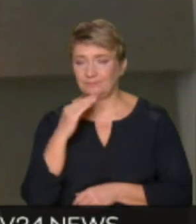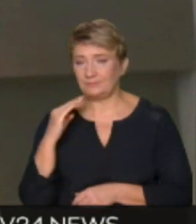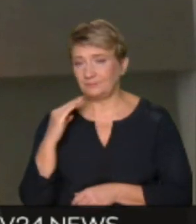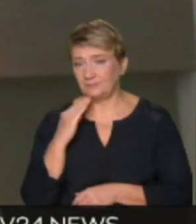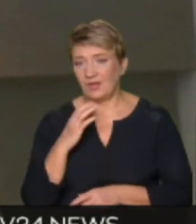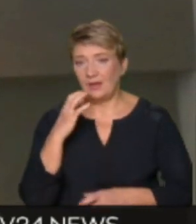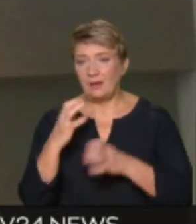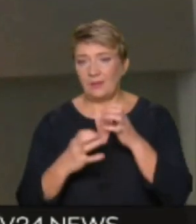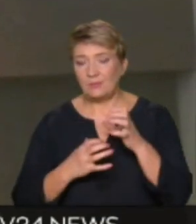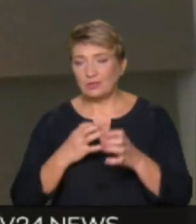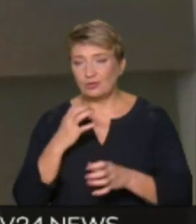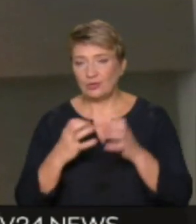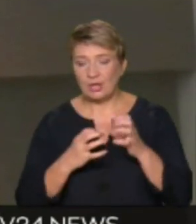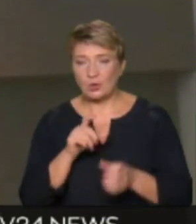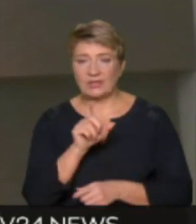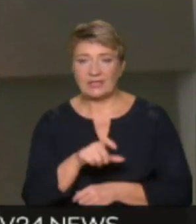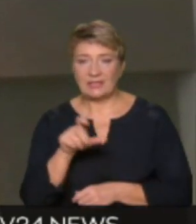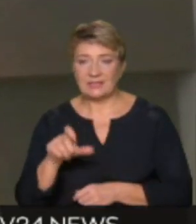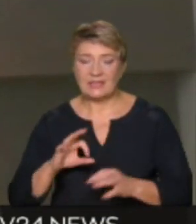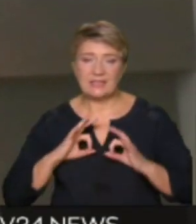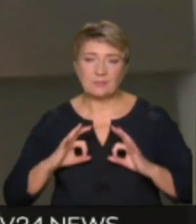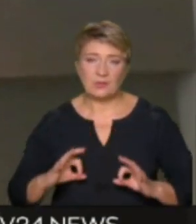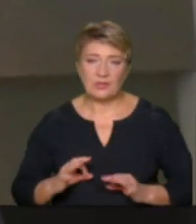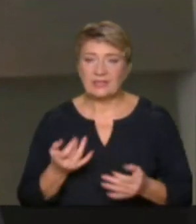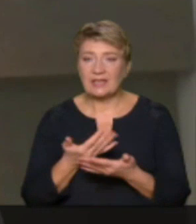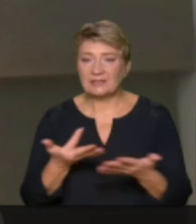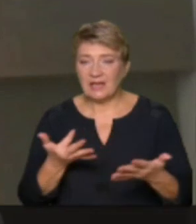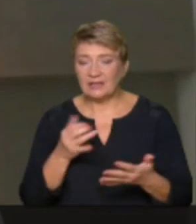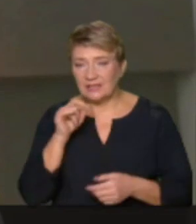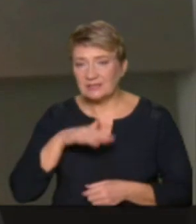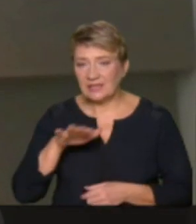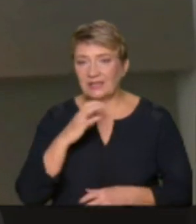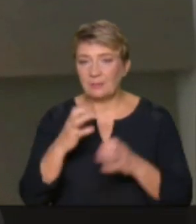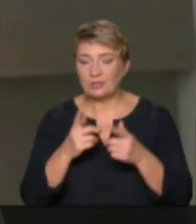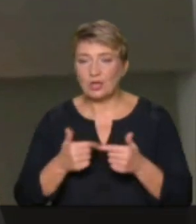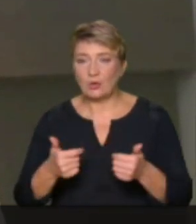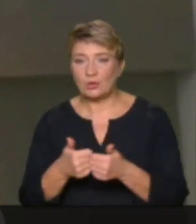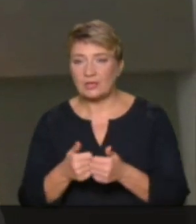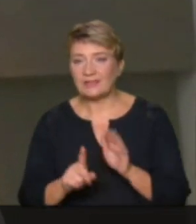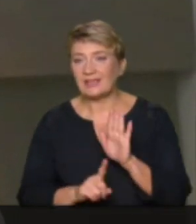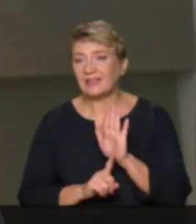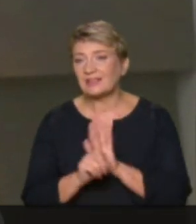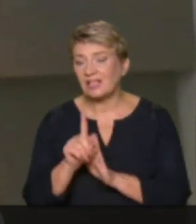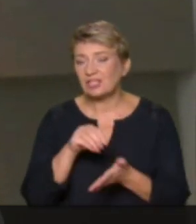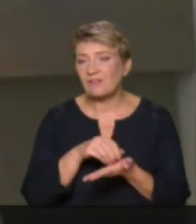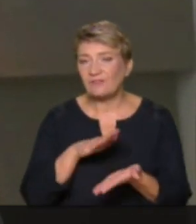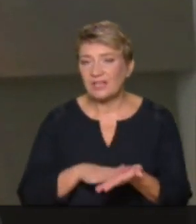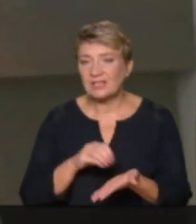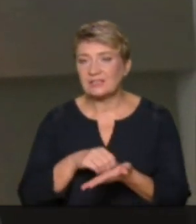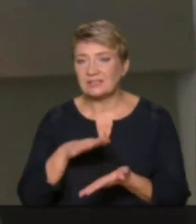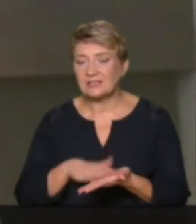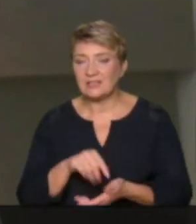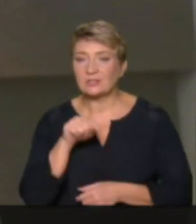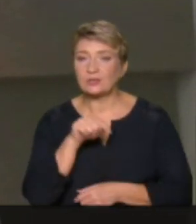международных экспертов из прокуратуры разных стран, из международных органов, которые начали все фиксировать для того, чтобы